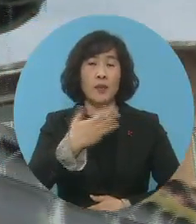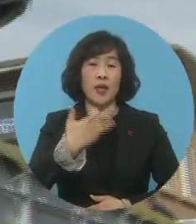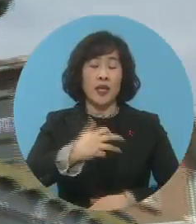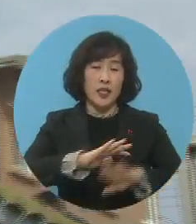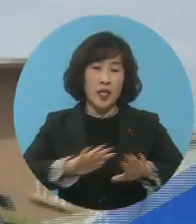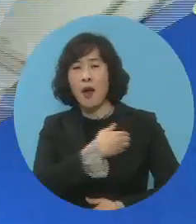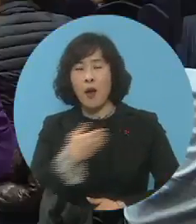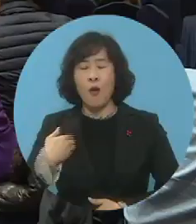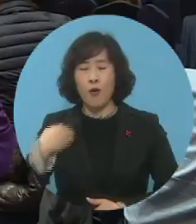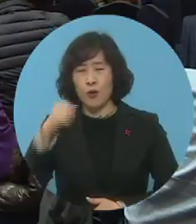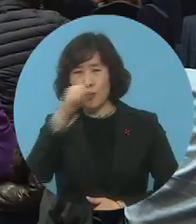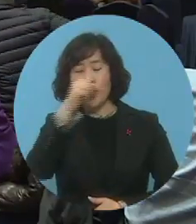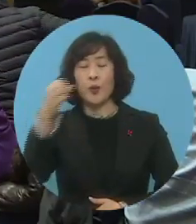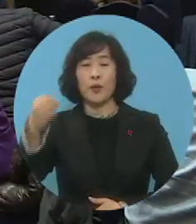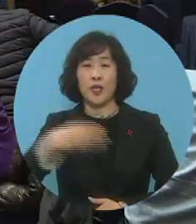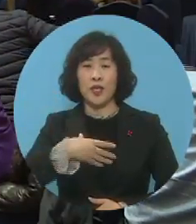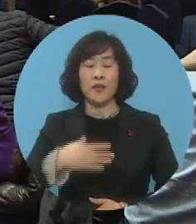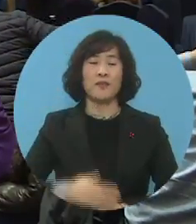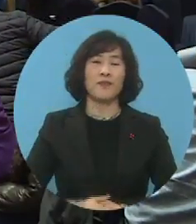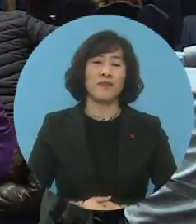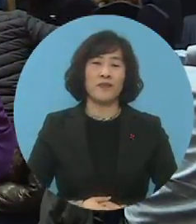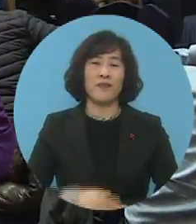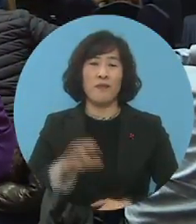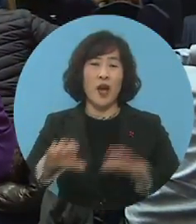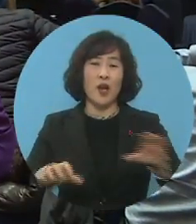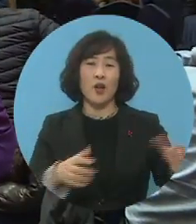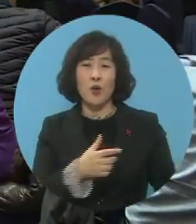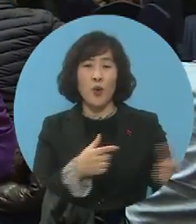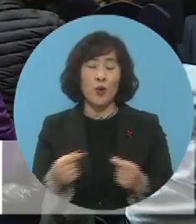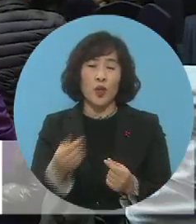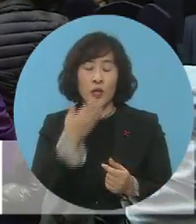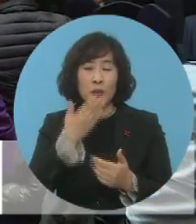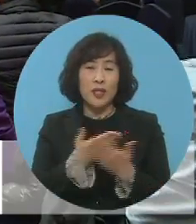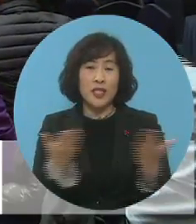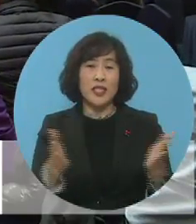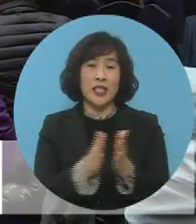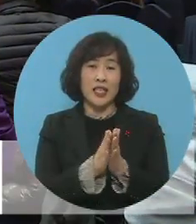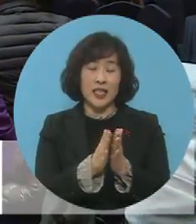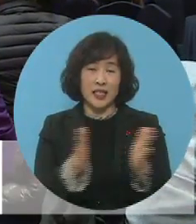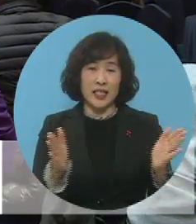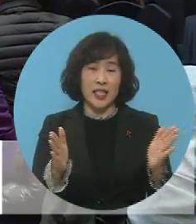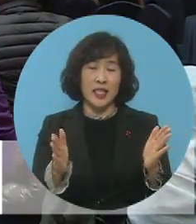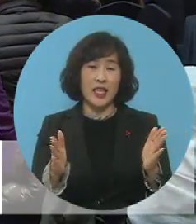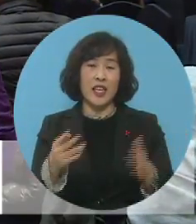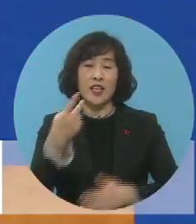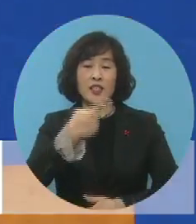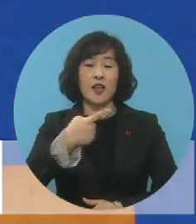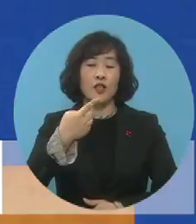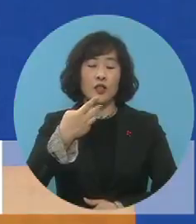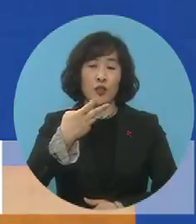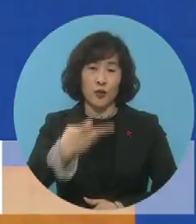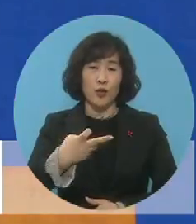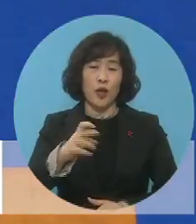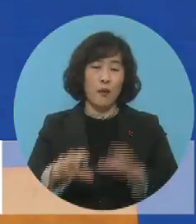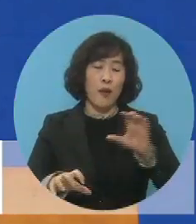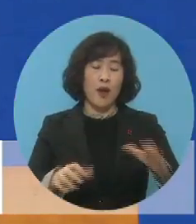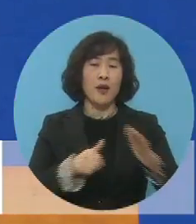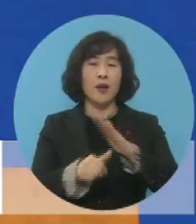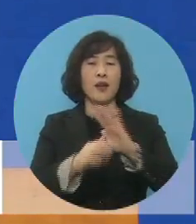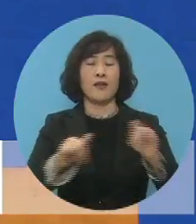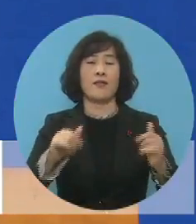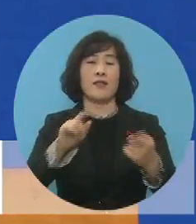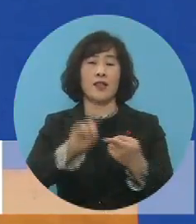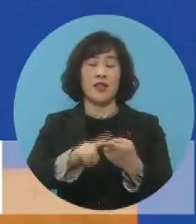기록했습니다. 전라남도 마을 공동체 만들기 활동을 결산하고 사업 참여자들의 소통과 화합을 위한 자리가